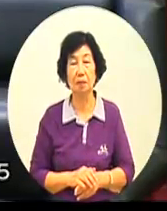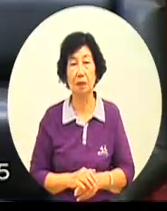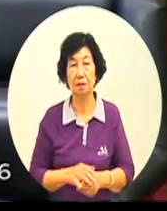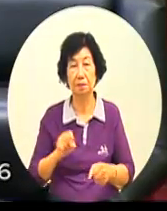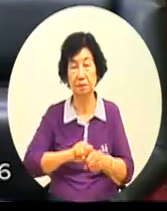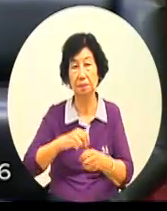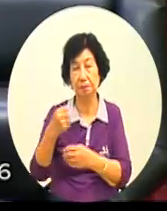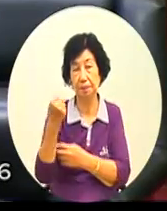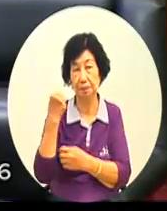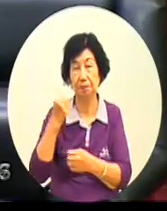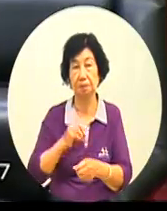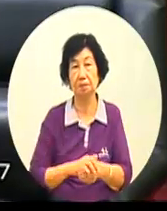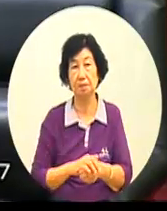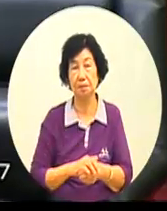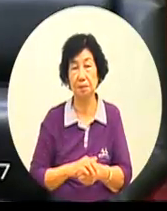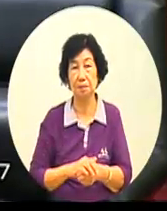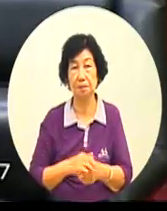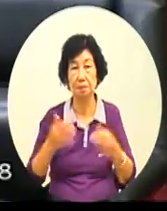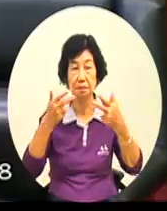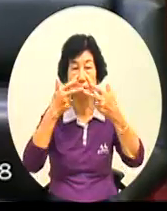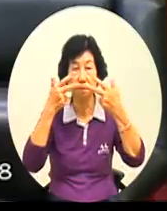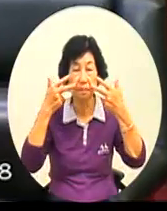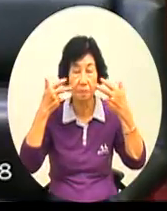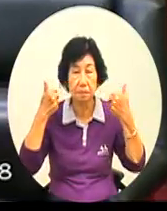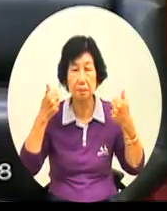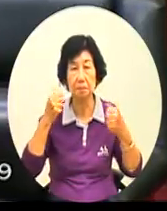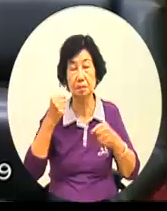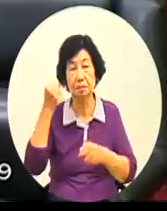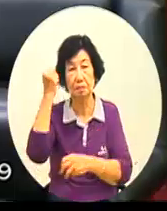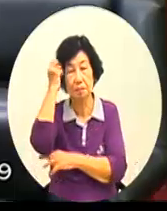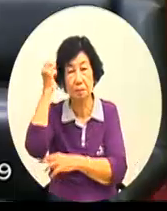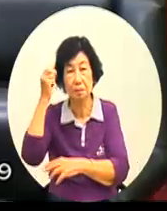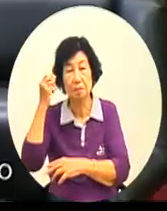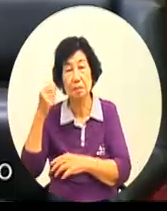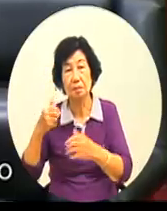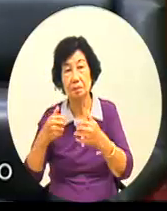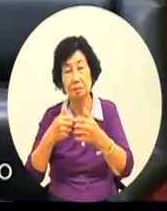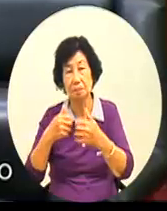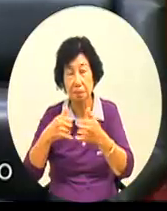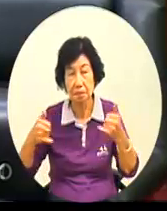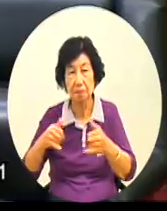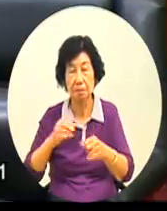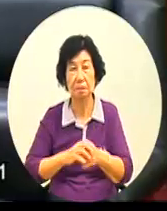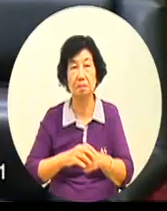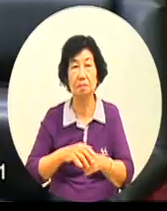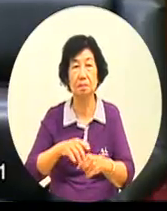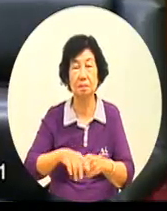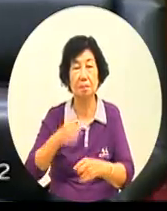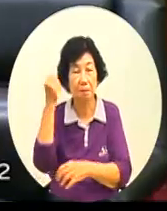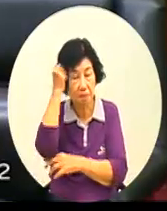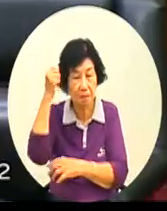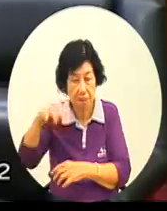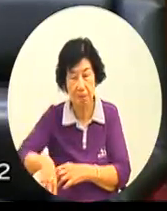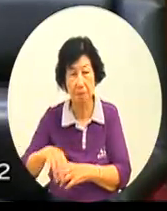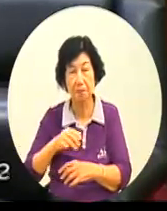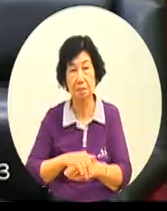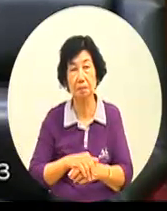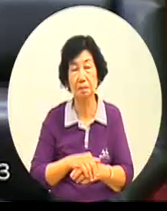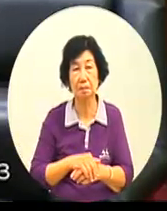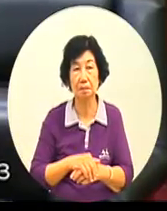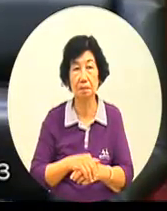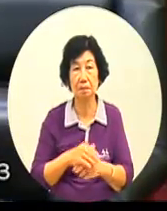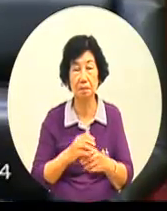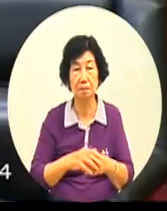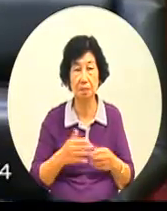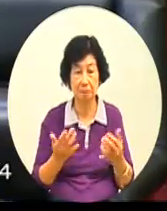强我们原住民的元素，加强在里面。就算是我们茂林有三个里，